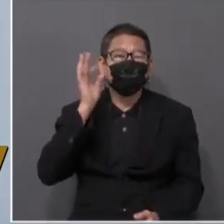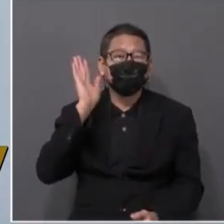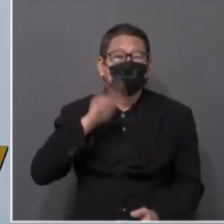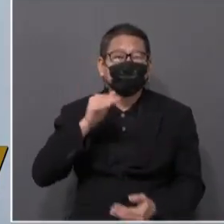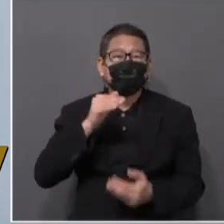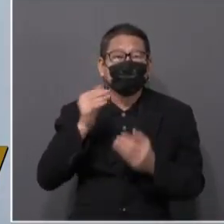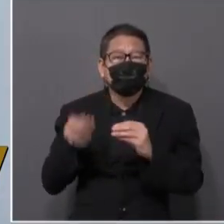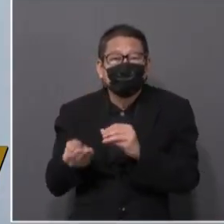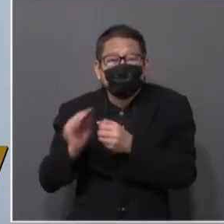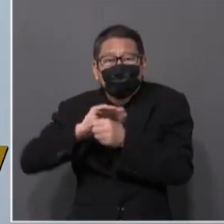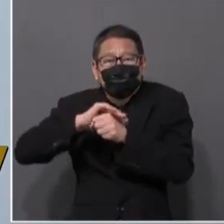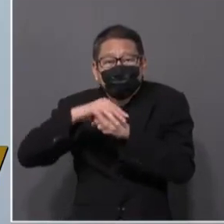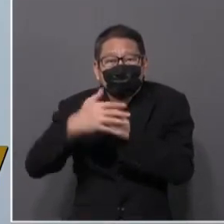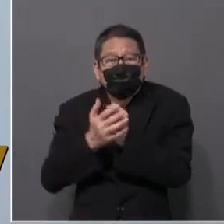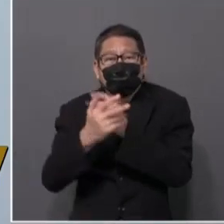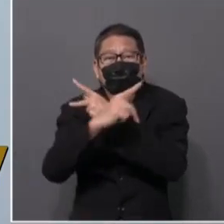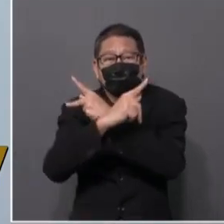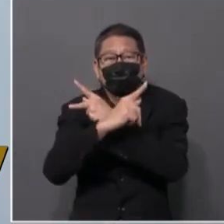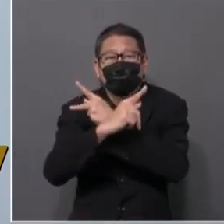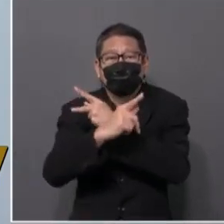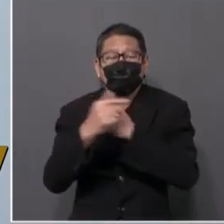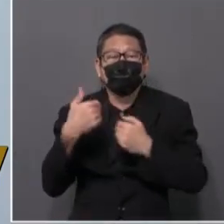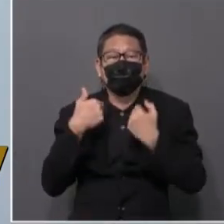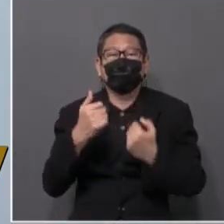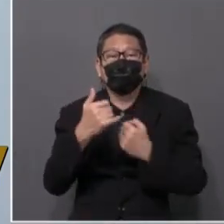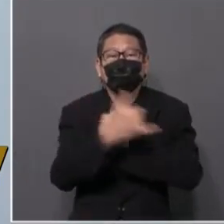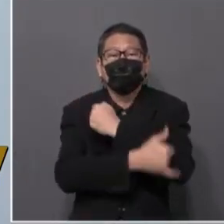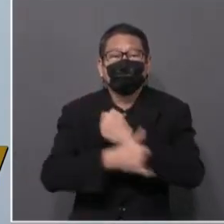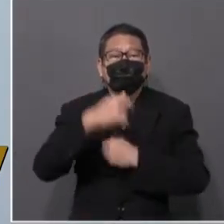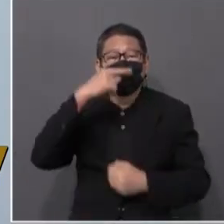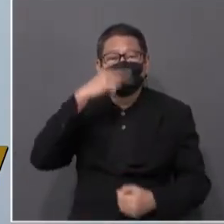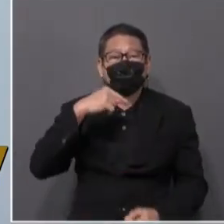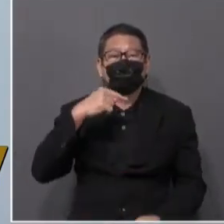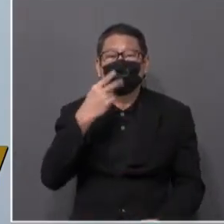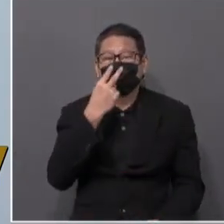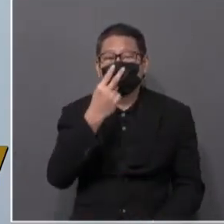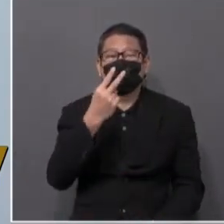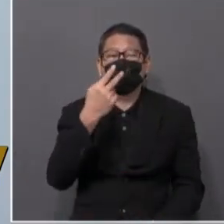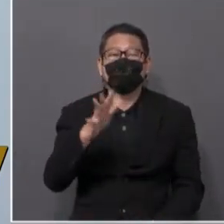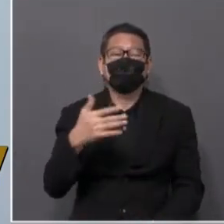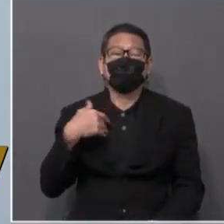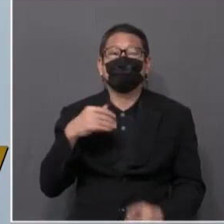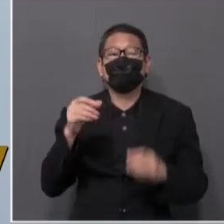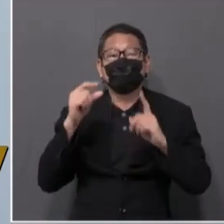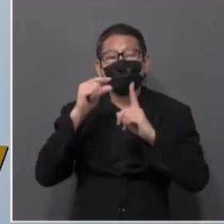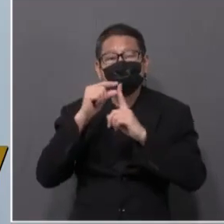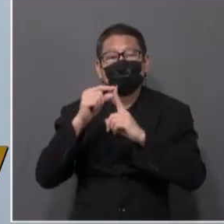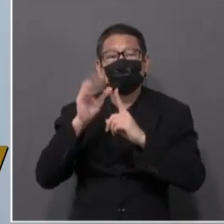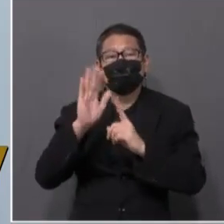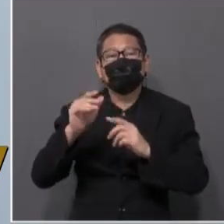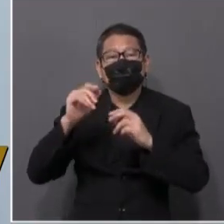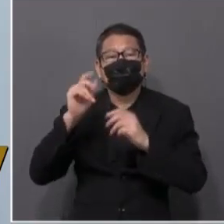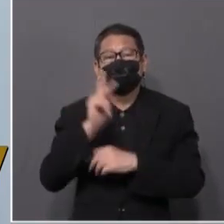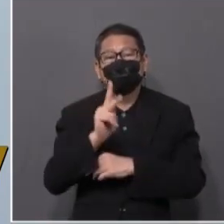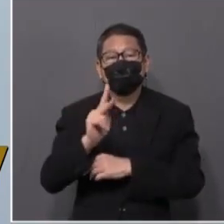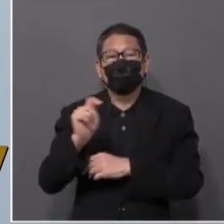ิต ดาคนไทยทางด้านขม. Rov. R. บอกวจะกัไม่ปล่อยเลยนะถ้าควญ dissociย์ของก่อกตอออกมาไม่ชัด